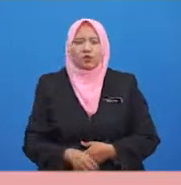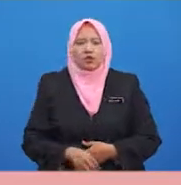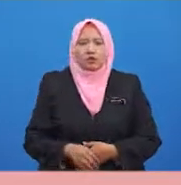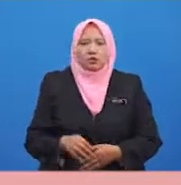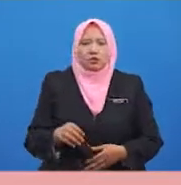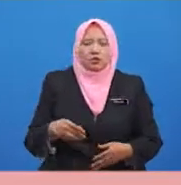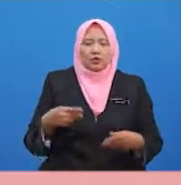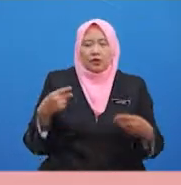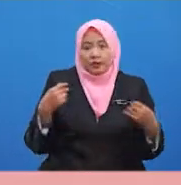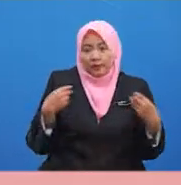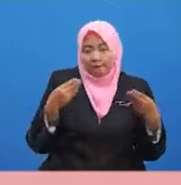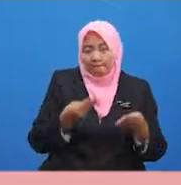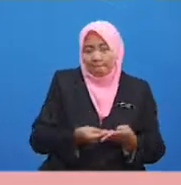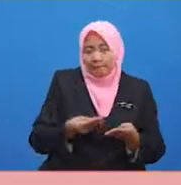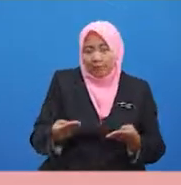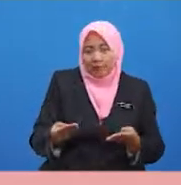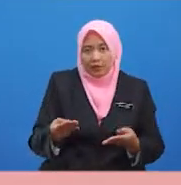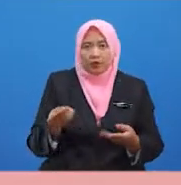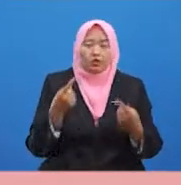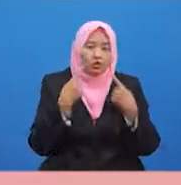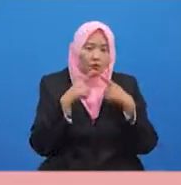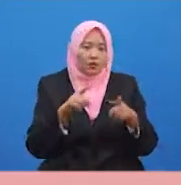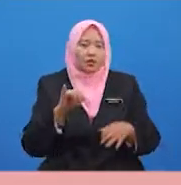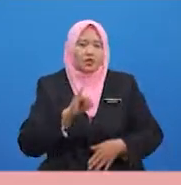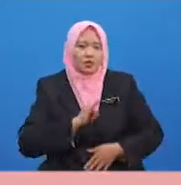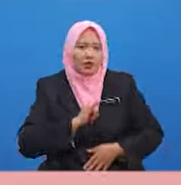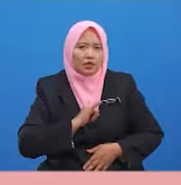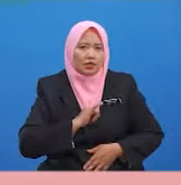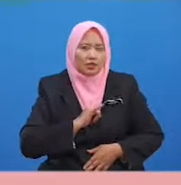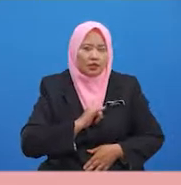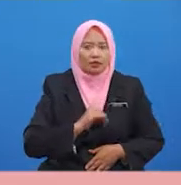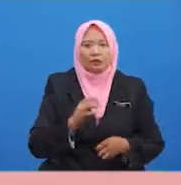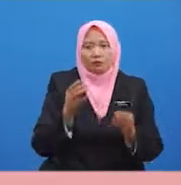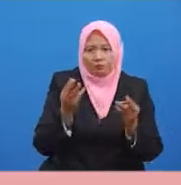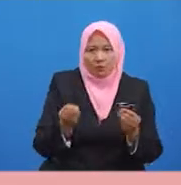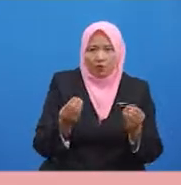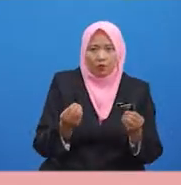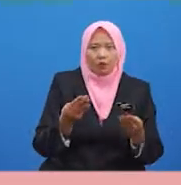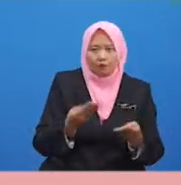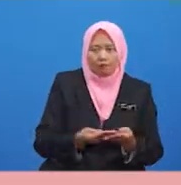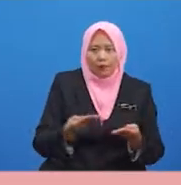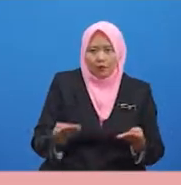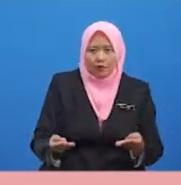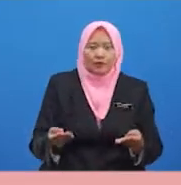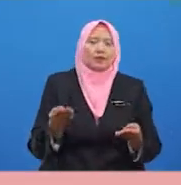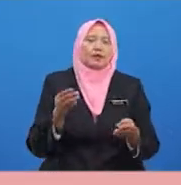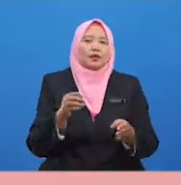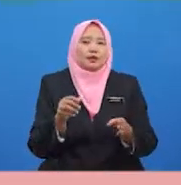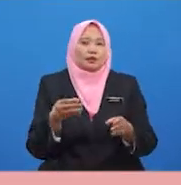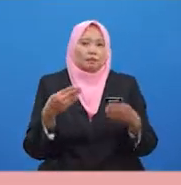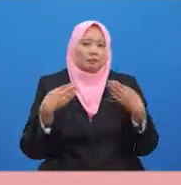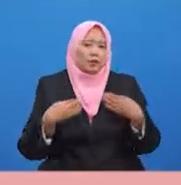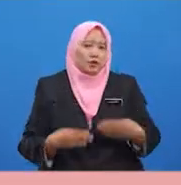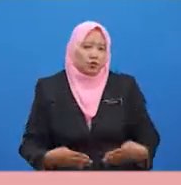saya setuju atau saya beli dengan harga tersebut. Maknanya, tidak ada percanggahan antara